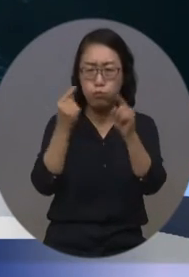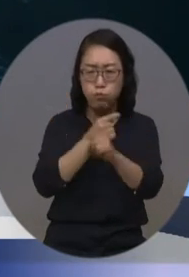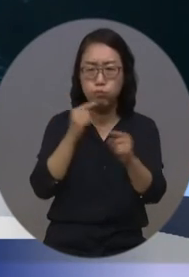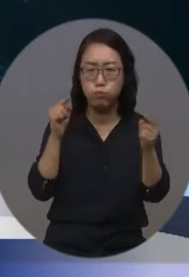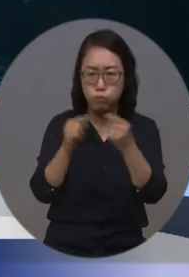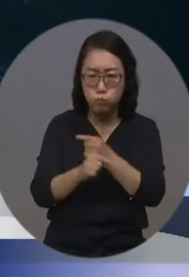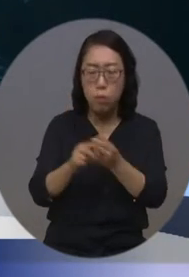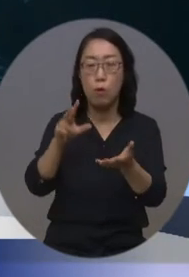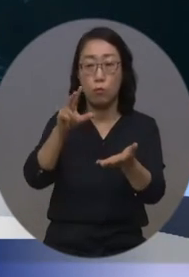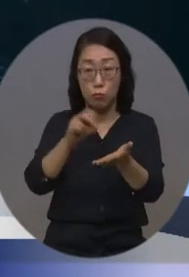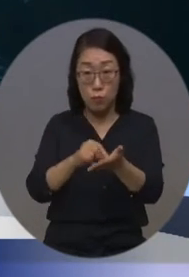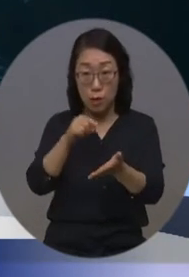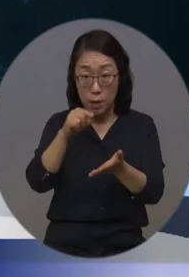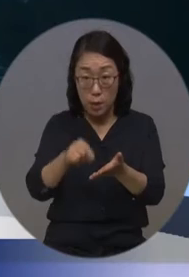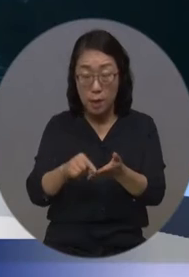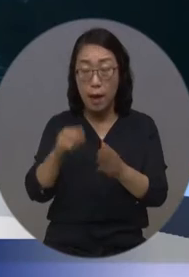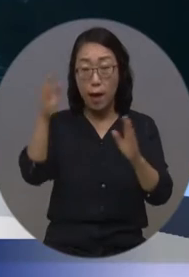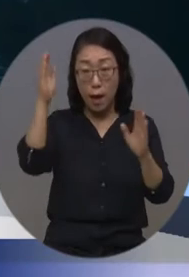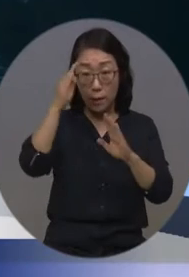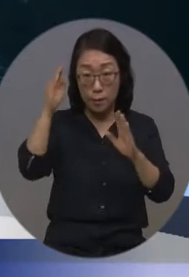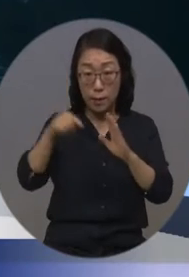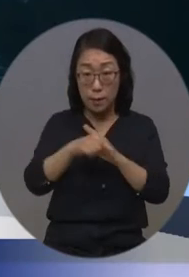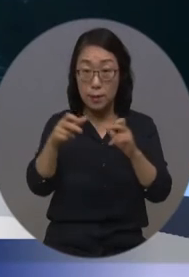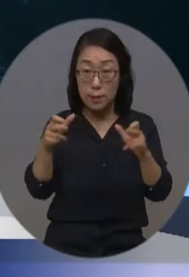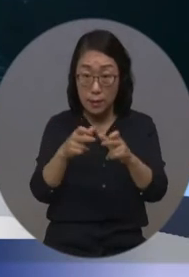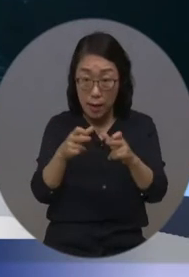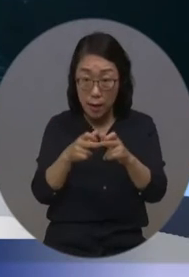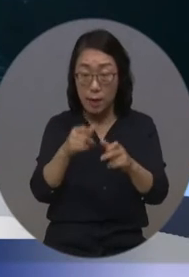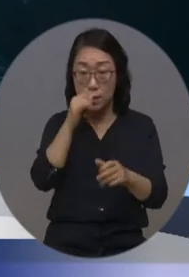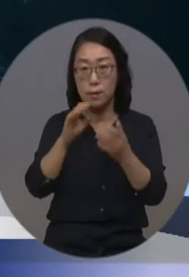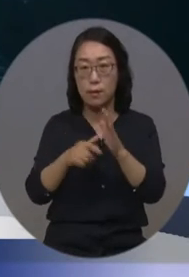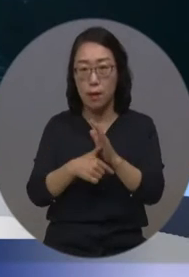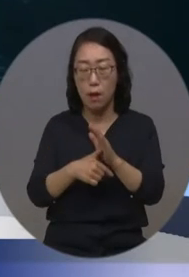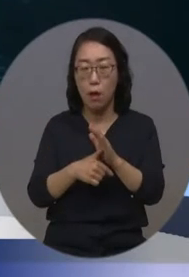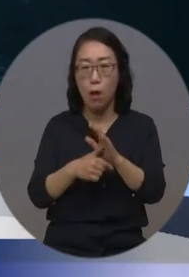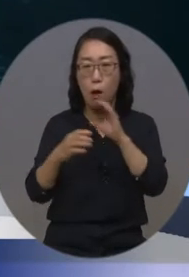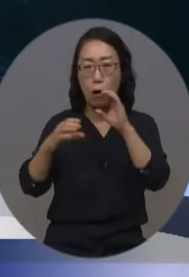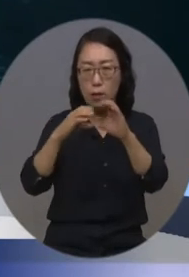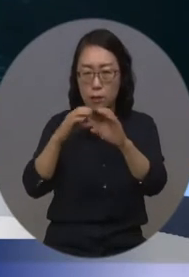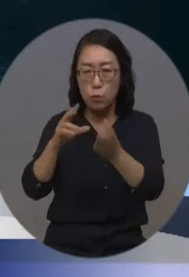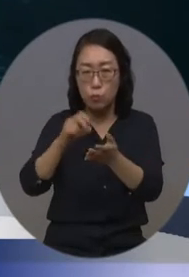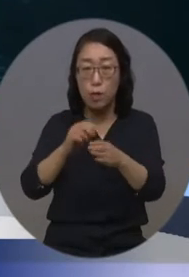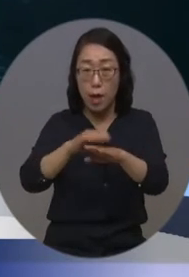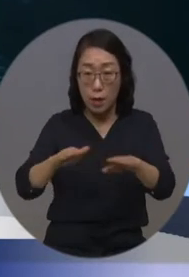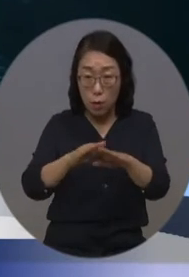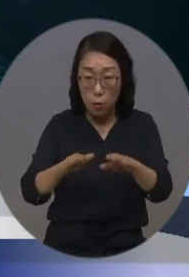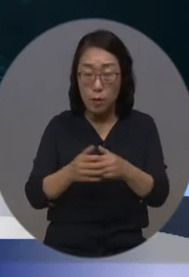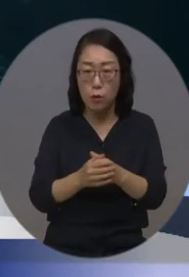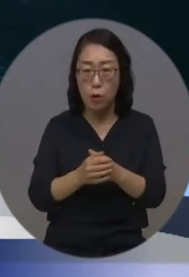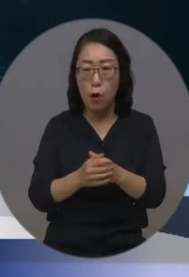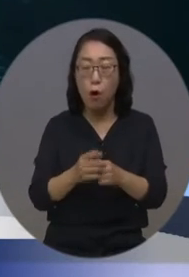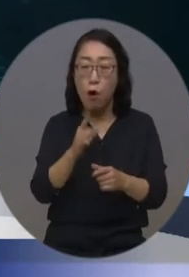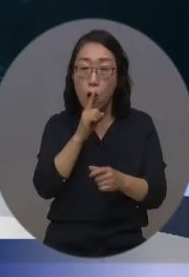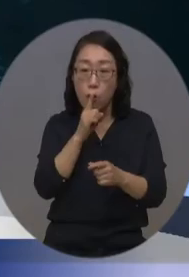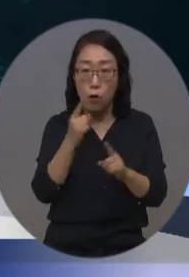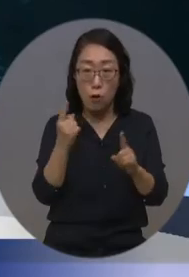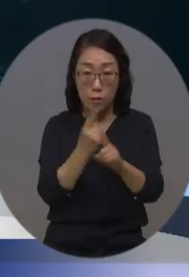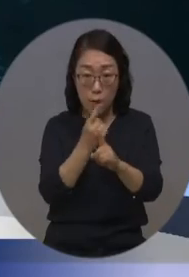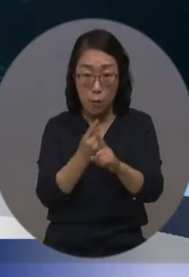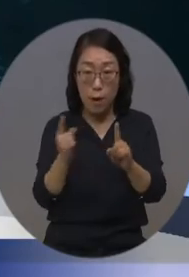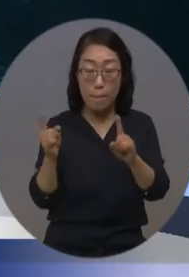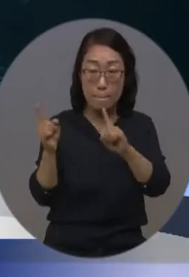요 이러한 장애학생의 언어 장벽을 낮추기 위해 교육기관을 언어 재활 4 를 두도록 하는 개정안이 발의돼